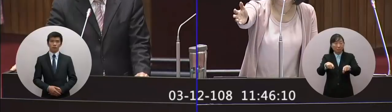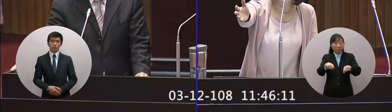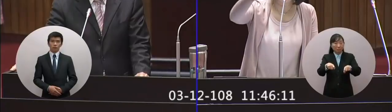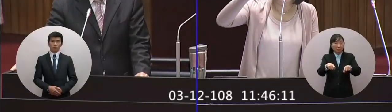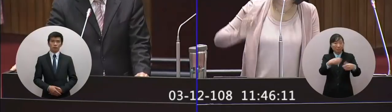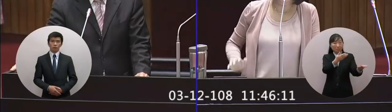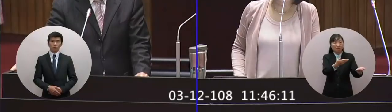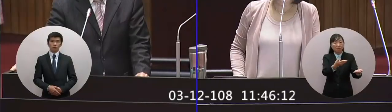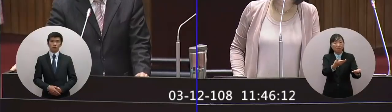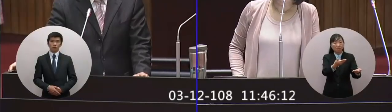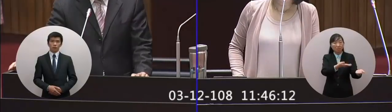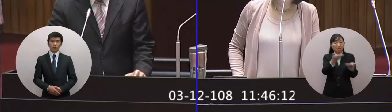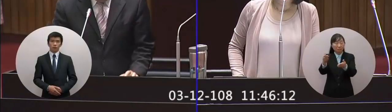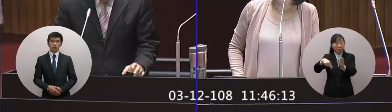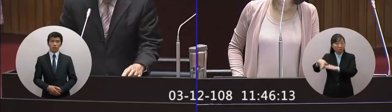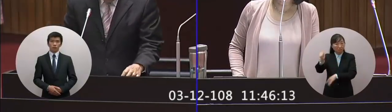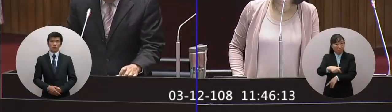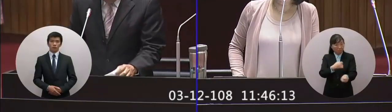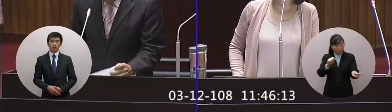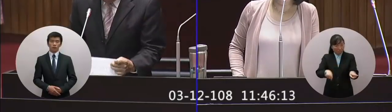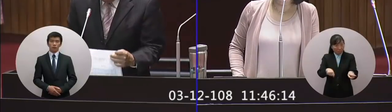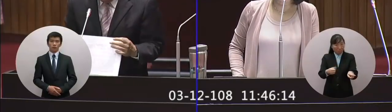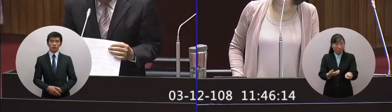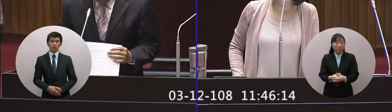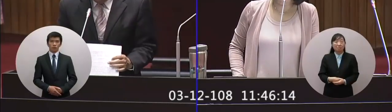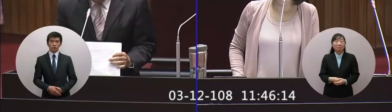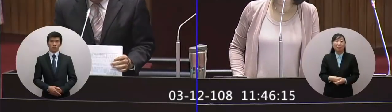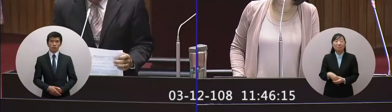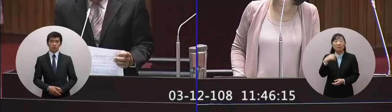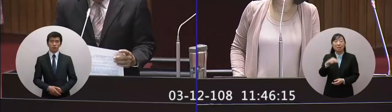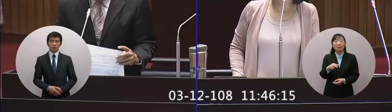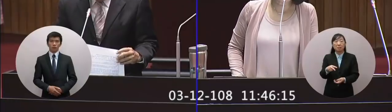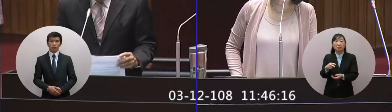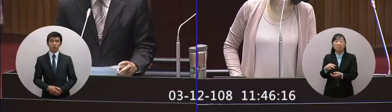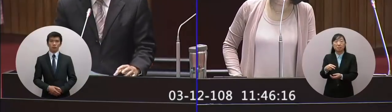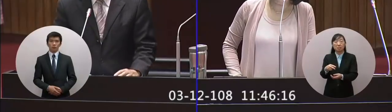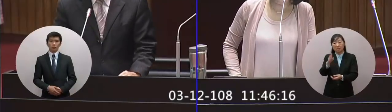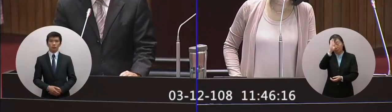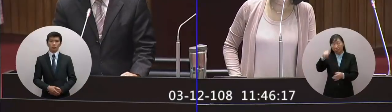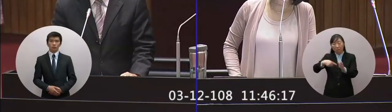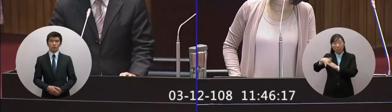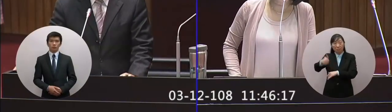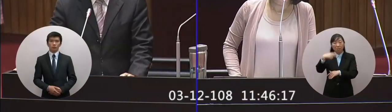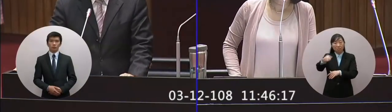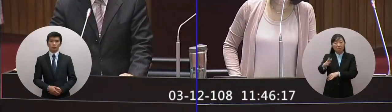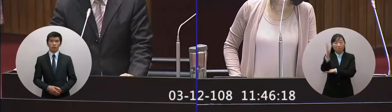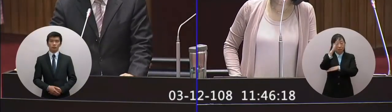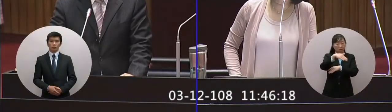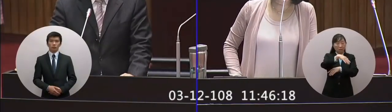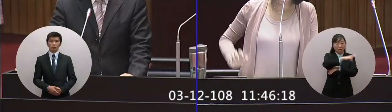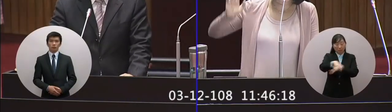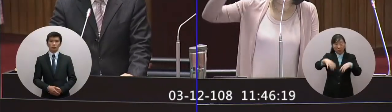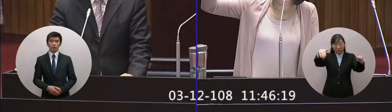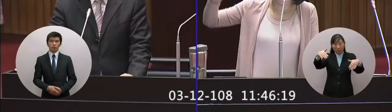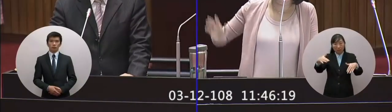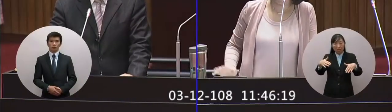供给院长，可以吗？然后我第二阶段要请院长来协助跨部会的整合。一个月